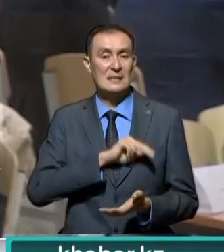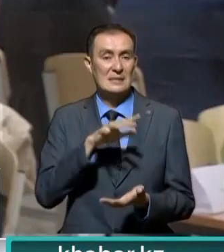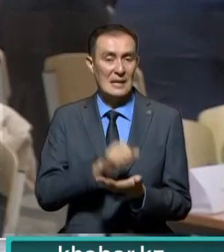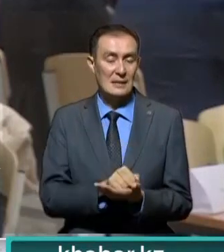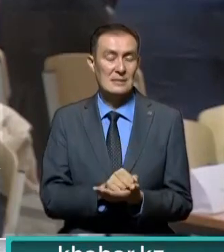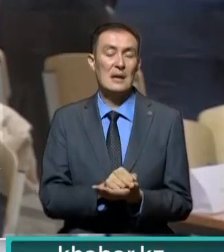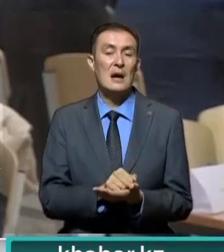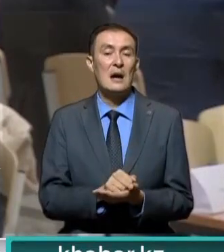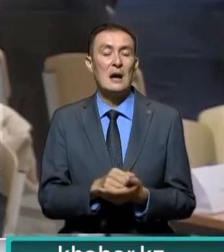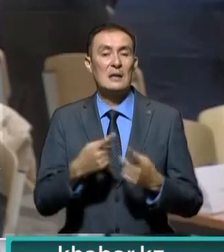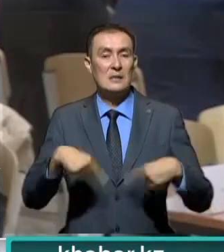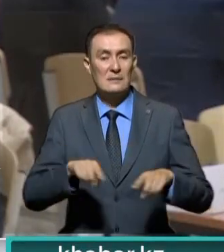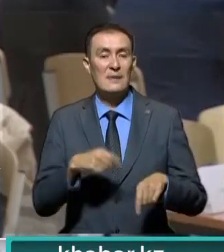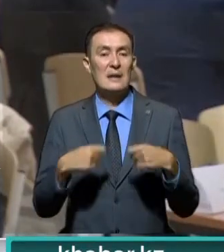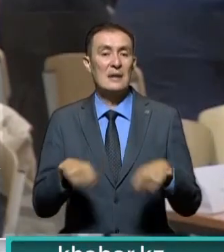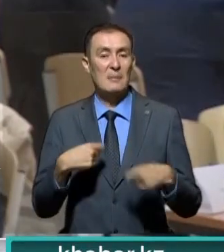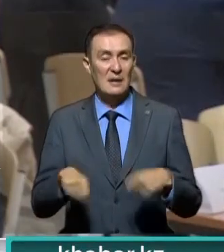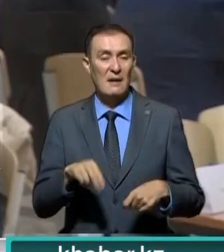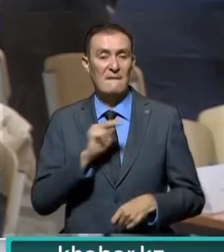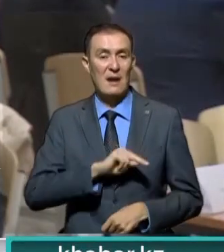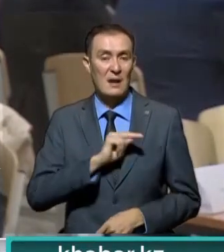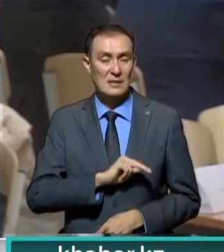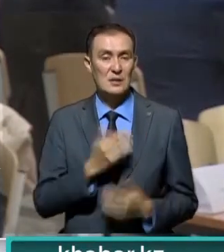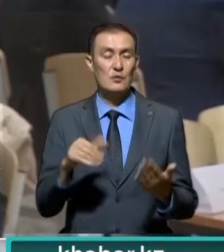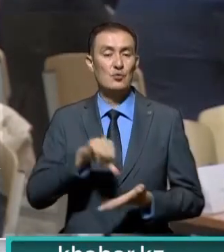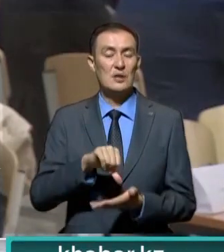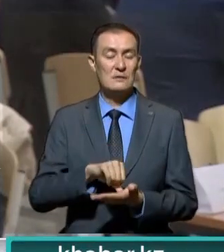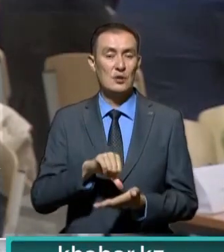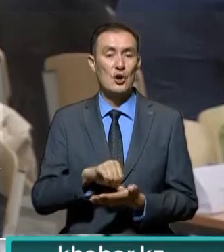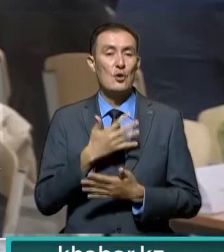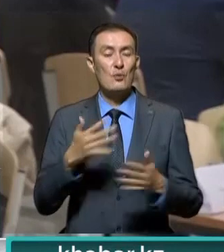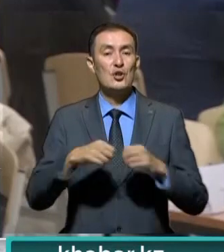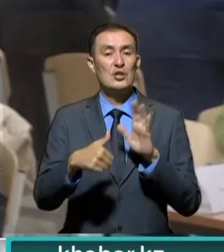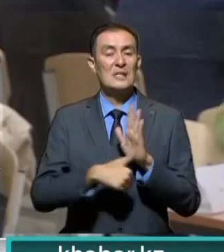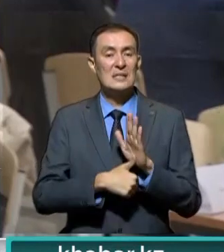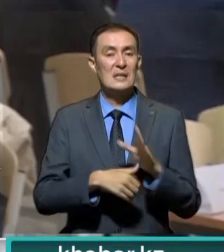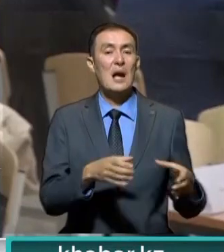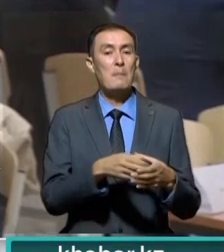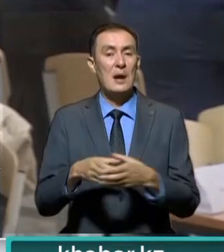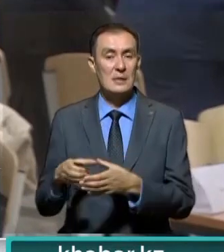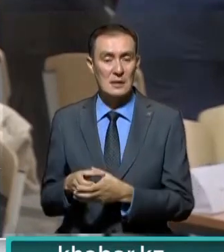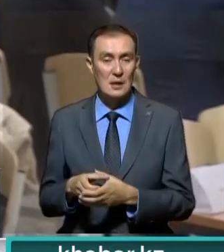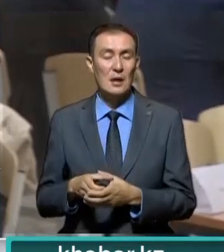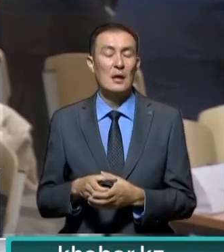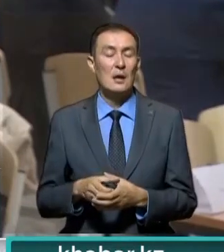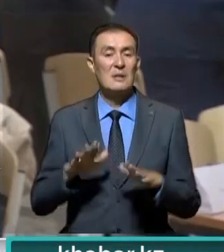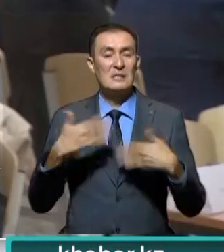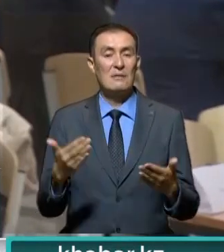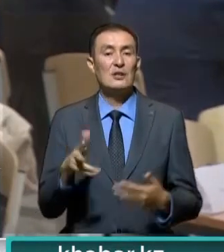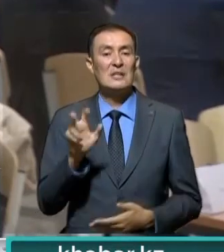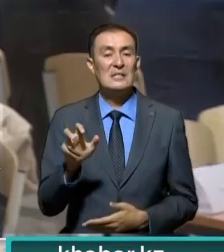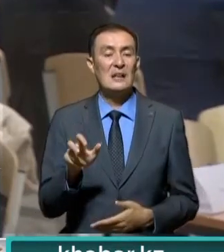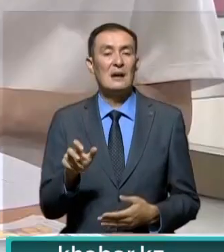трудовой мобильности организуют мини-ярмарку вакансий. На сегодня участвуют более 16 работодателей, предоставляют более